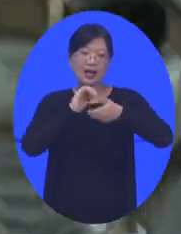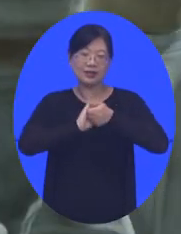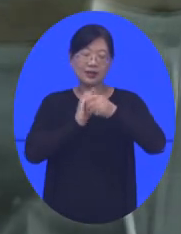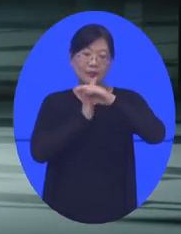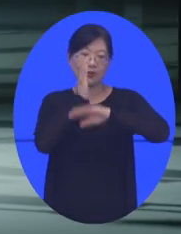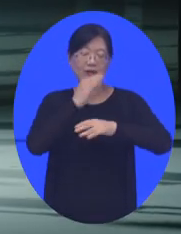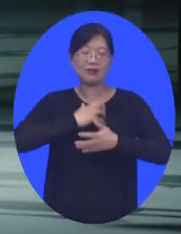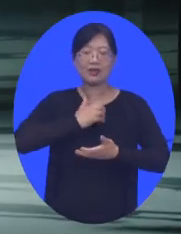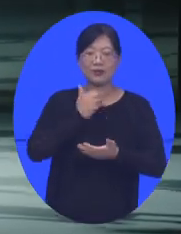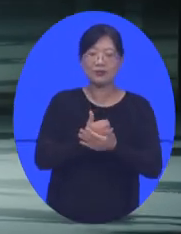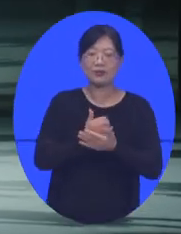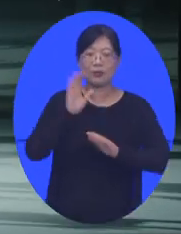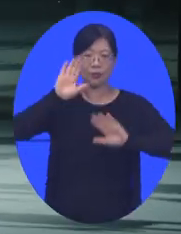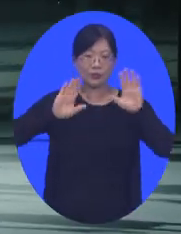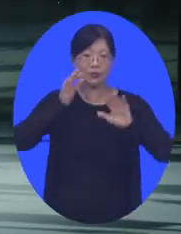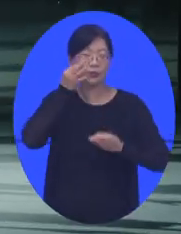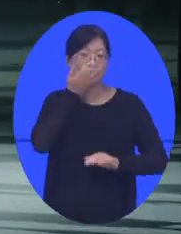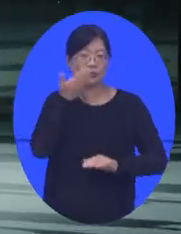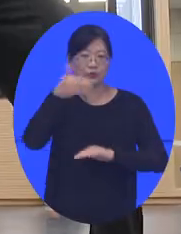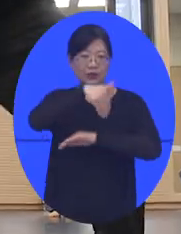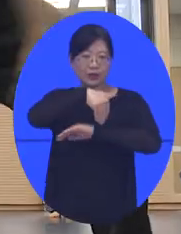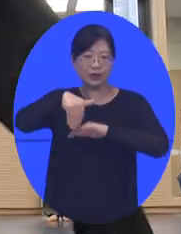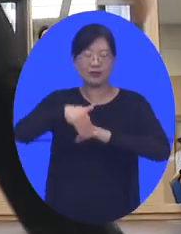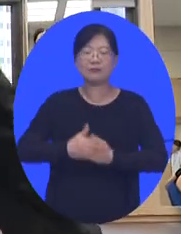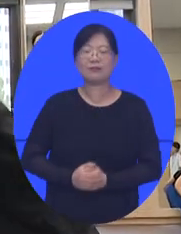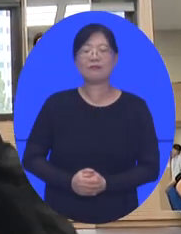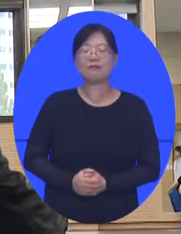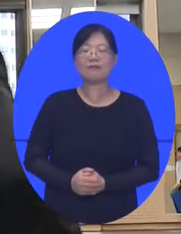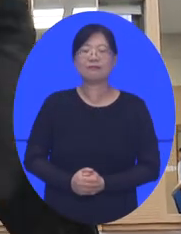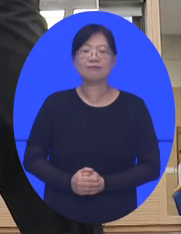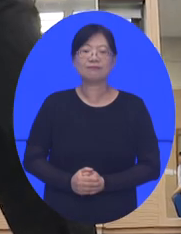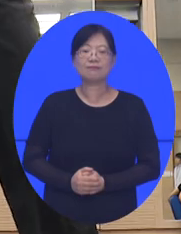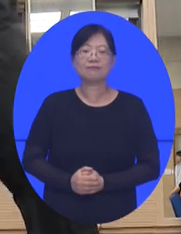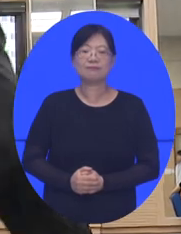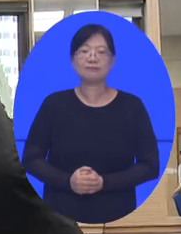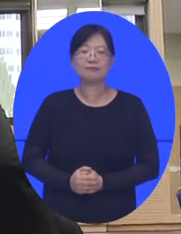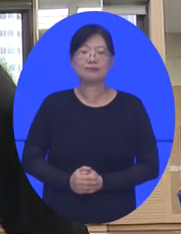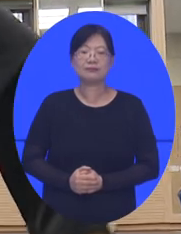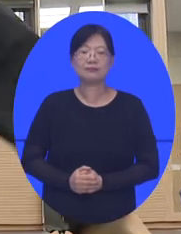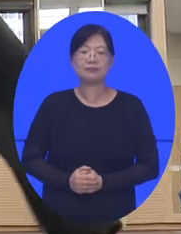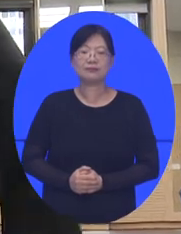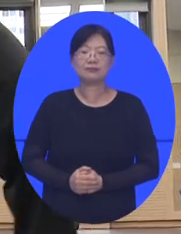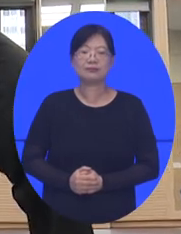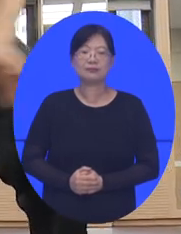뛰어넘는 감동적 몸짓을 선보일 예정입니다. 경기지TV 이슬비입니다.